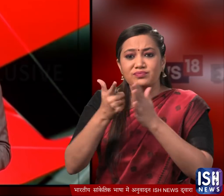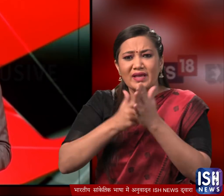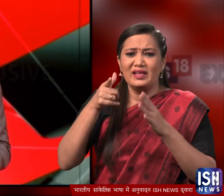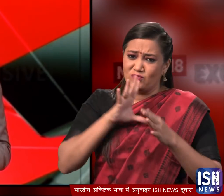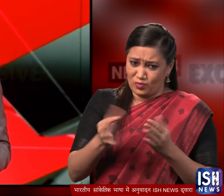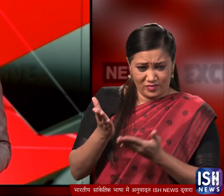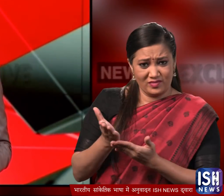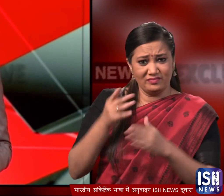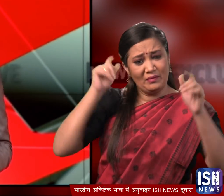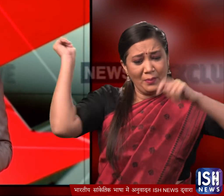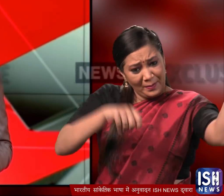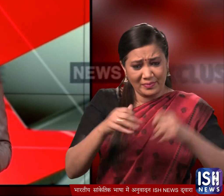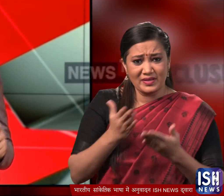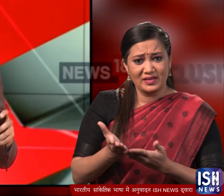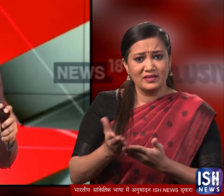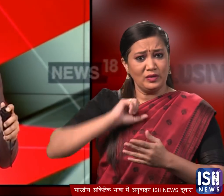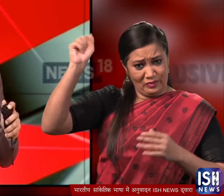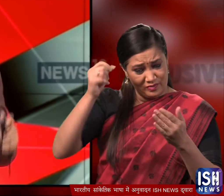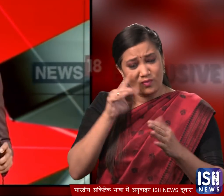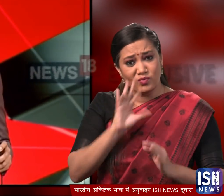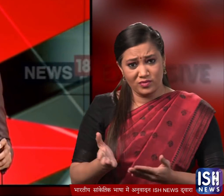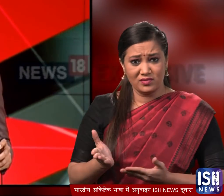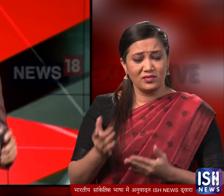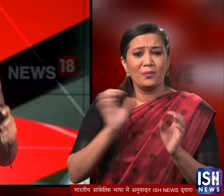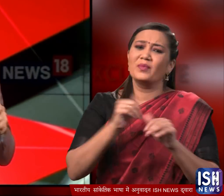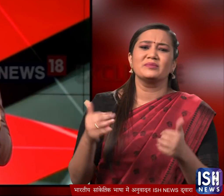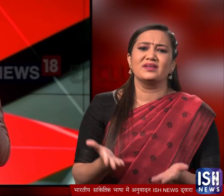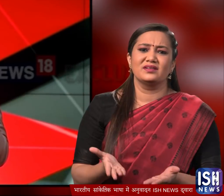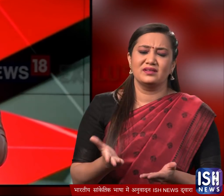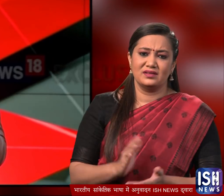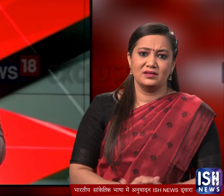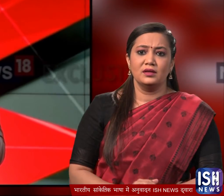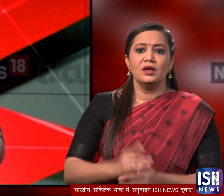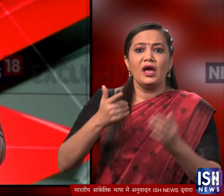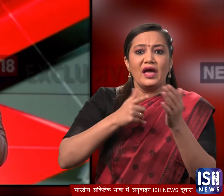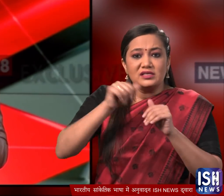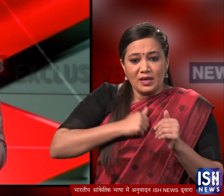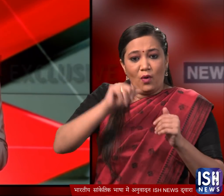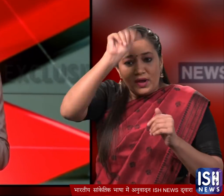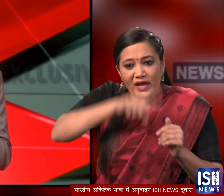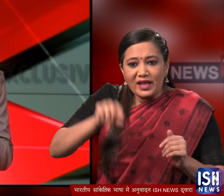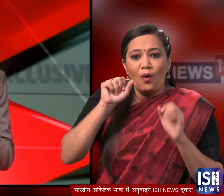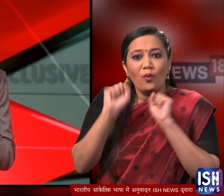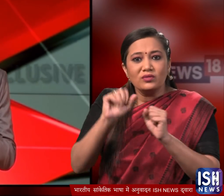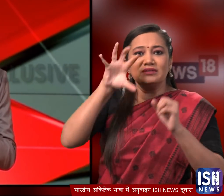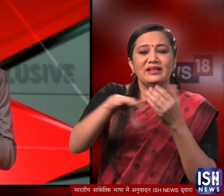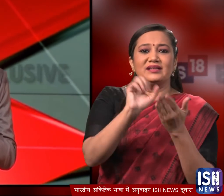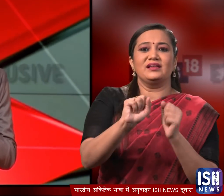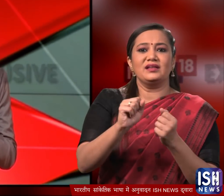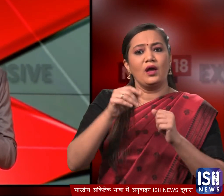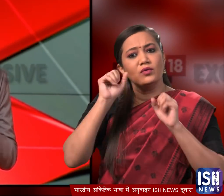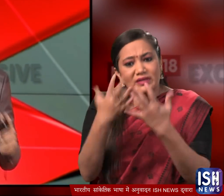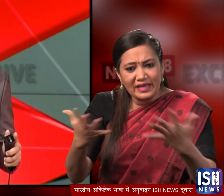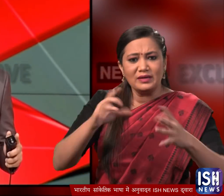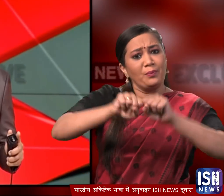करने वाले किसान तो नहीं हो सकते। ये आंदोलन भी नहीं था, क्योंकि आंदोलन करने वाले अपने देश की धरोहर को तहस नहस नहीं